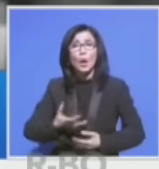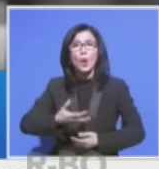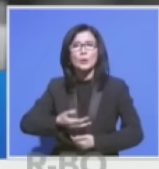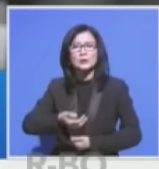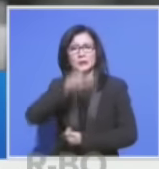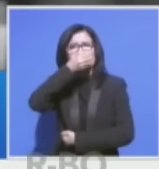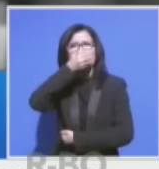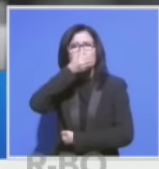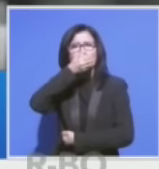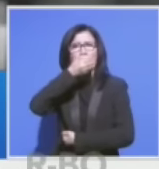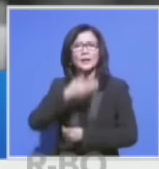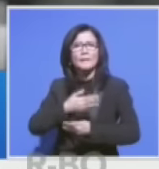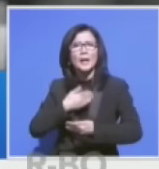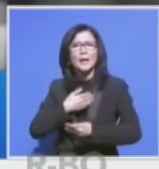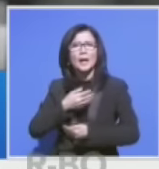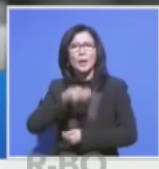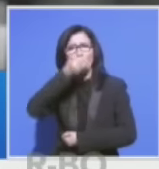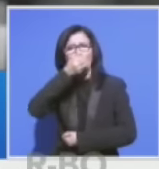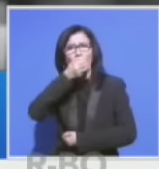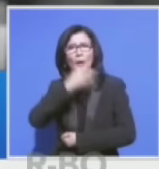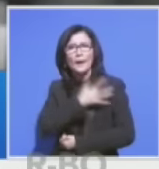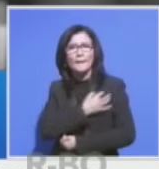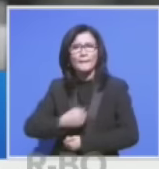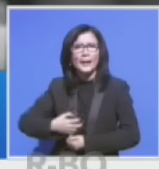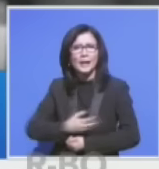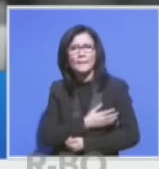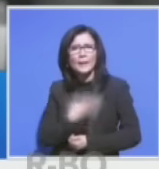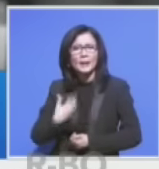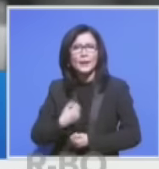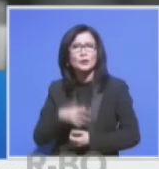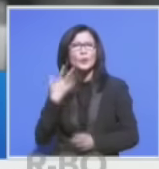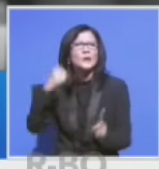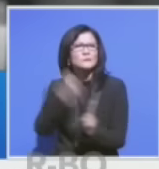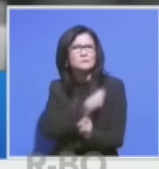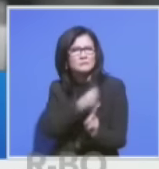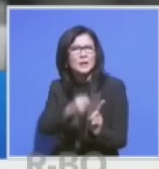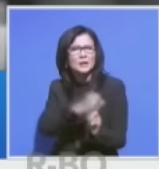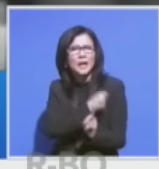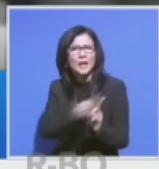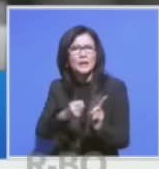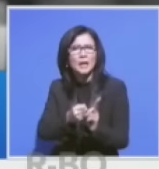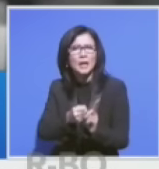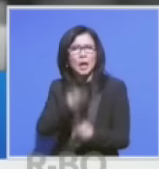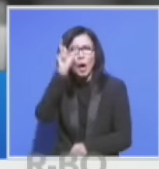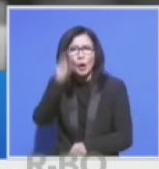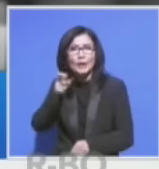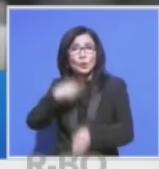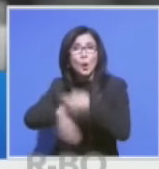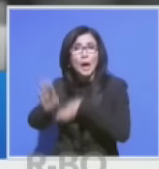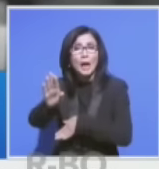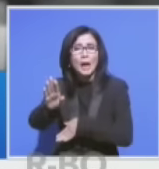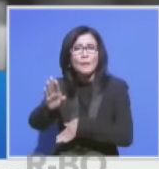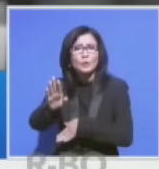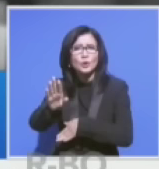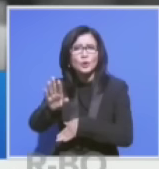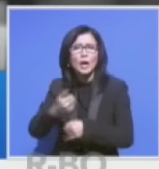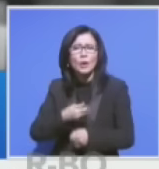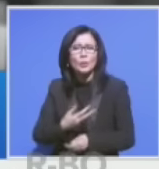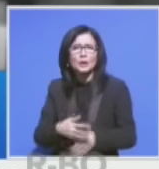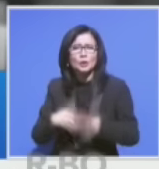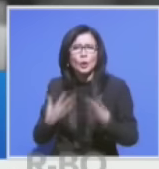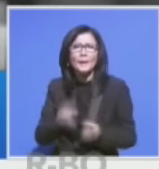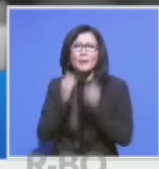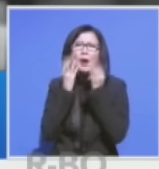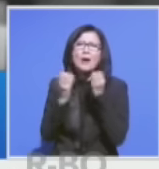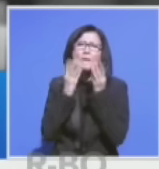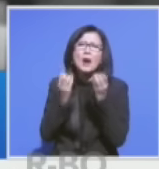dari belakang. Tidak hanya melakukan pelecehan, korban juga sempat dianiaya. Pelaku kemudian melarikan diri setelah teriakan korban menarik perhatian